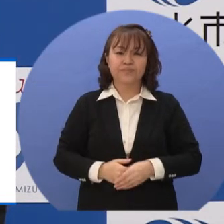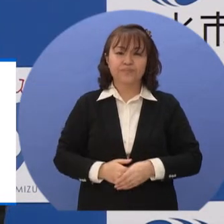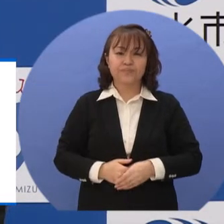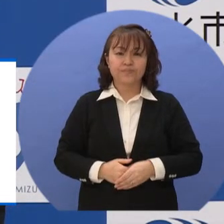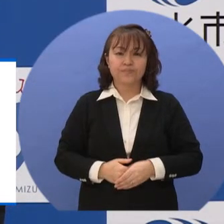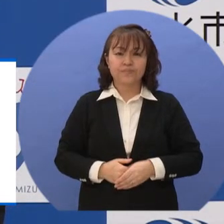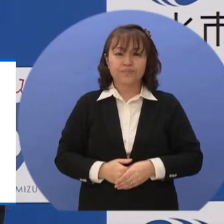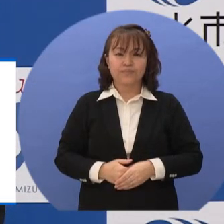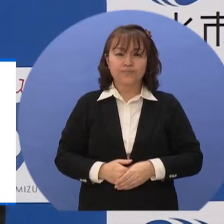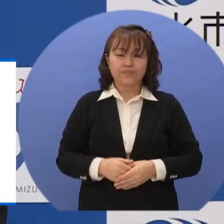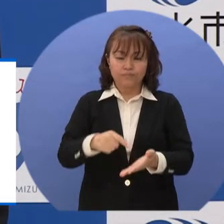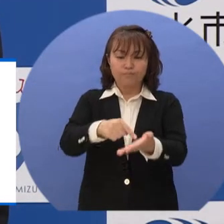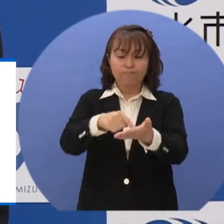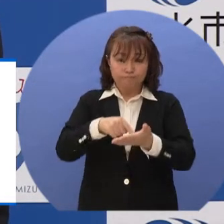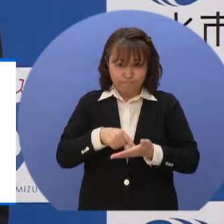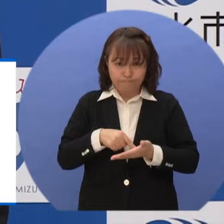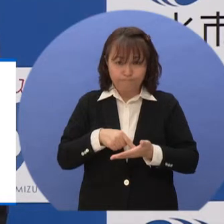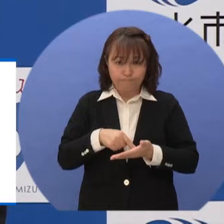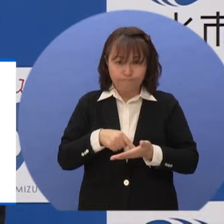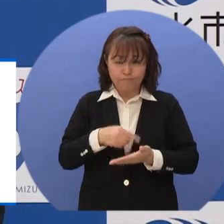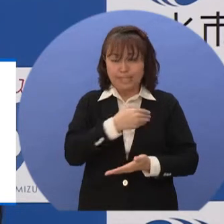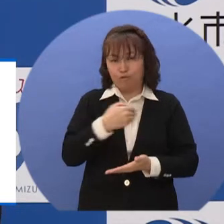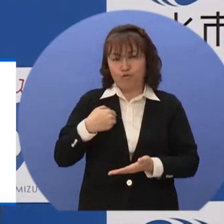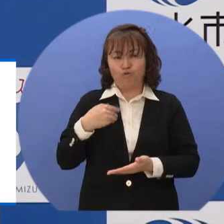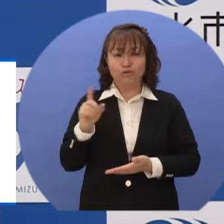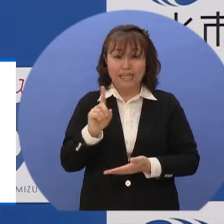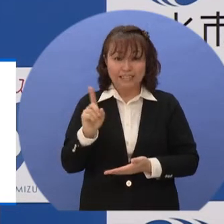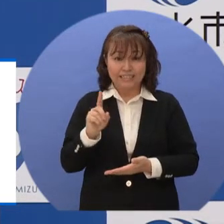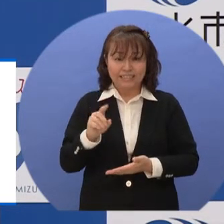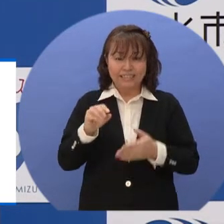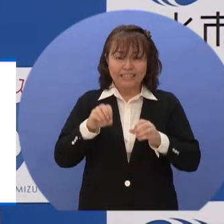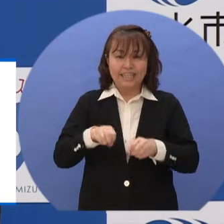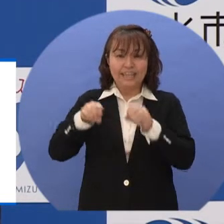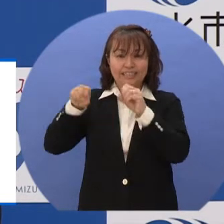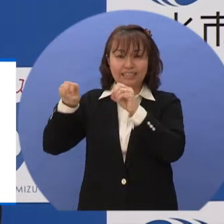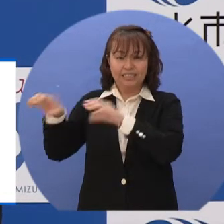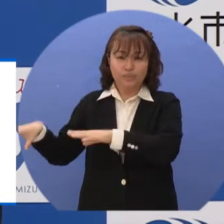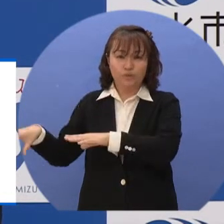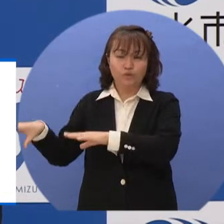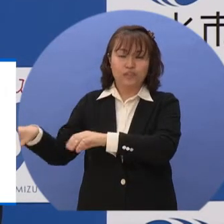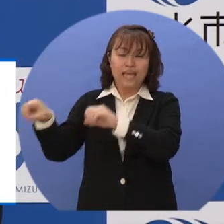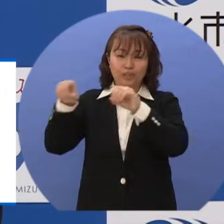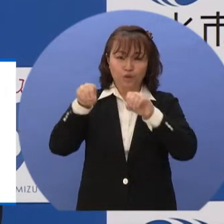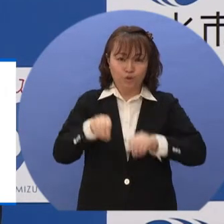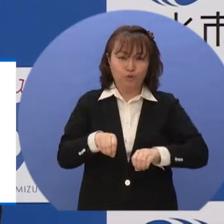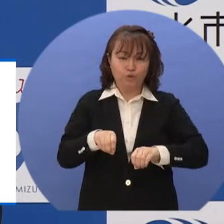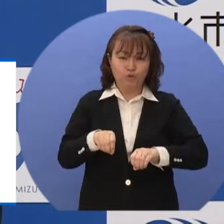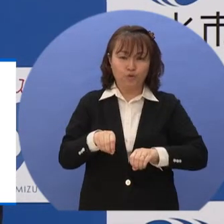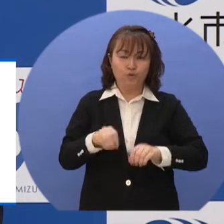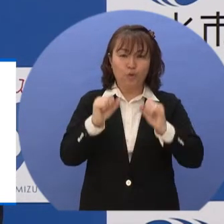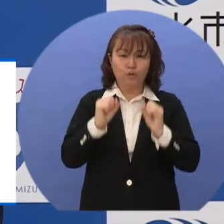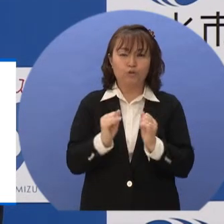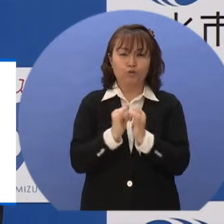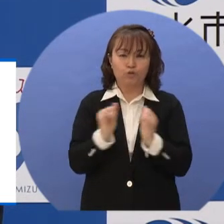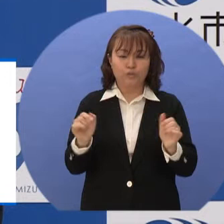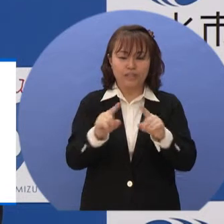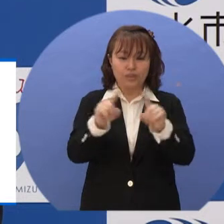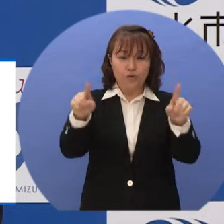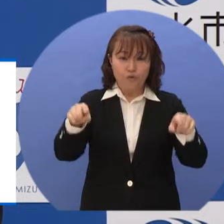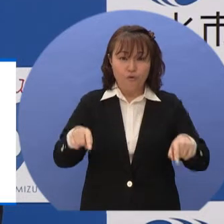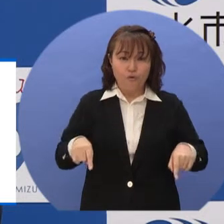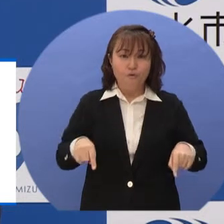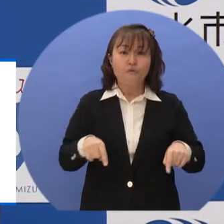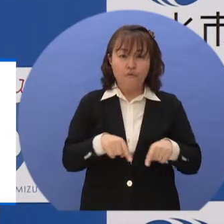取り扱い業務につきましては転入転出などの住民移動届けやあ住民表え戸籍